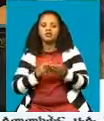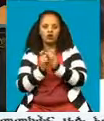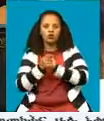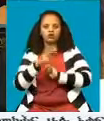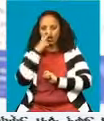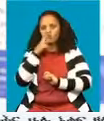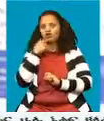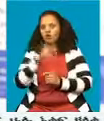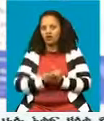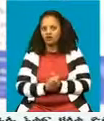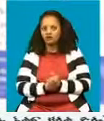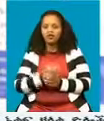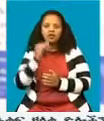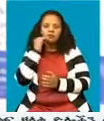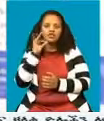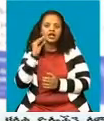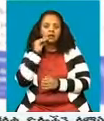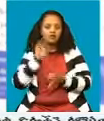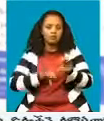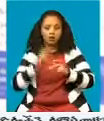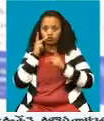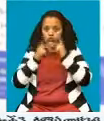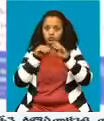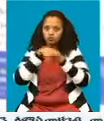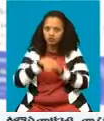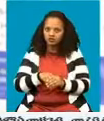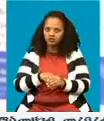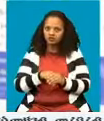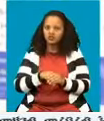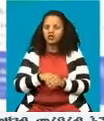ታይቷል ነው ያሉት። እንግዲህ ቤት ለቤት በሚያደርጉት ጉብኝት ውስጥ